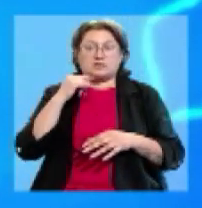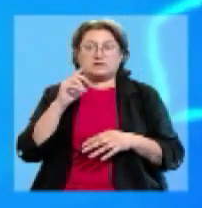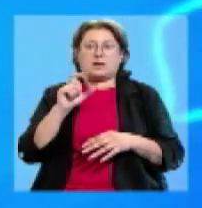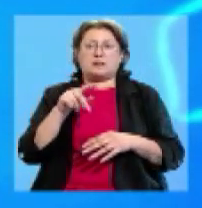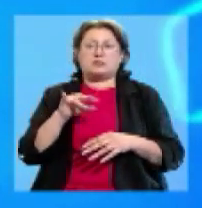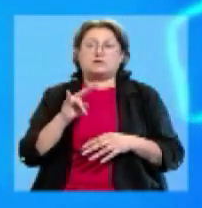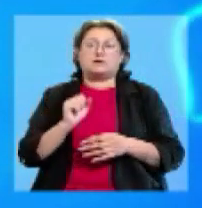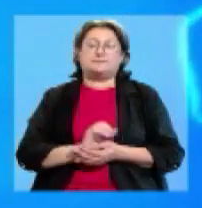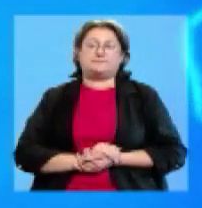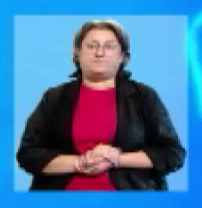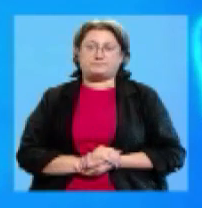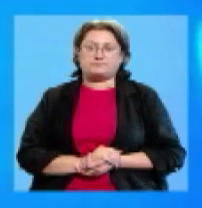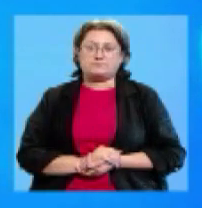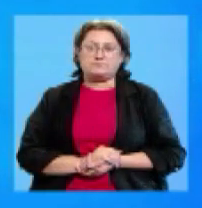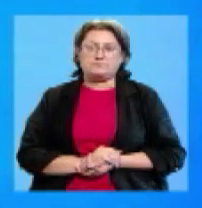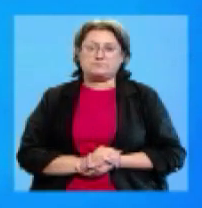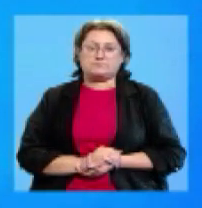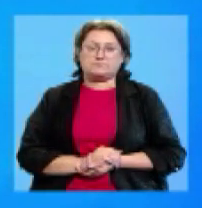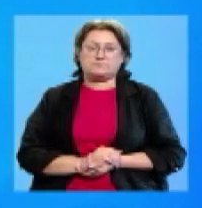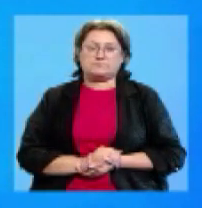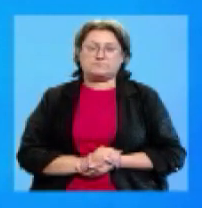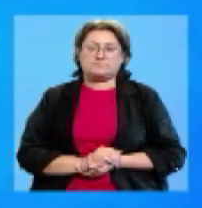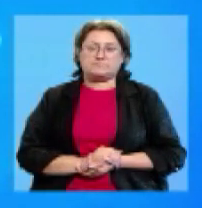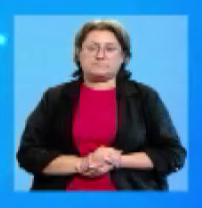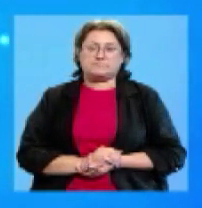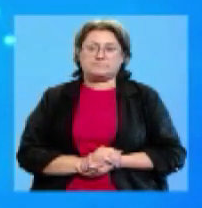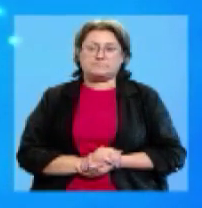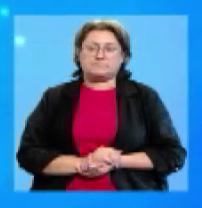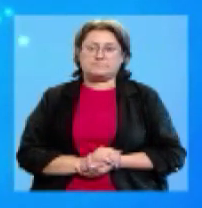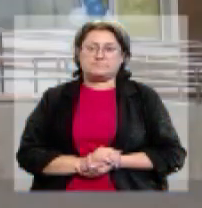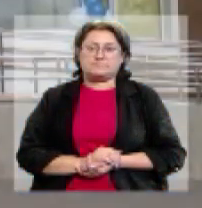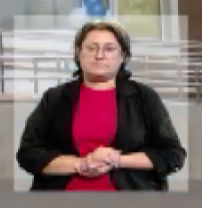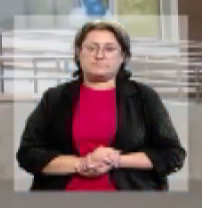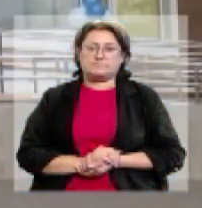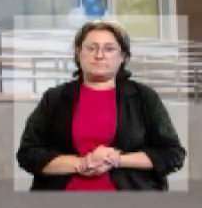әлеуетін дамыту қайырымдылық бағдарламасы аясында жүзеге асырылды.